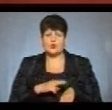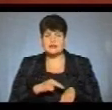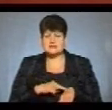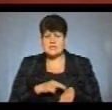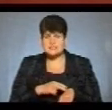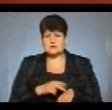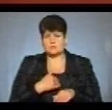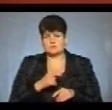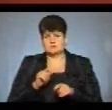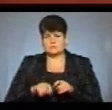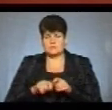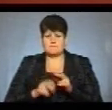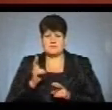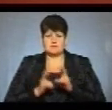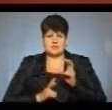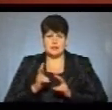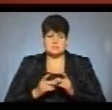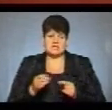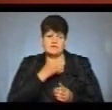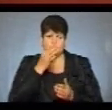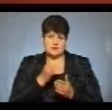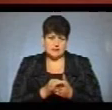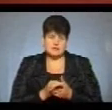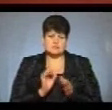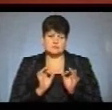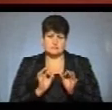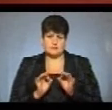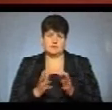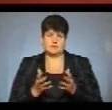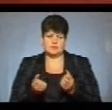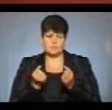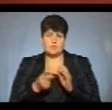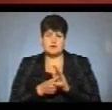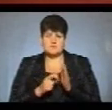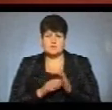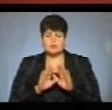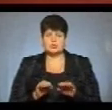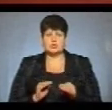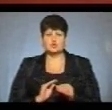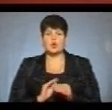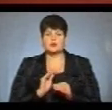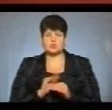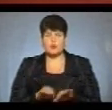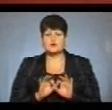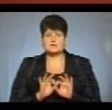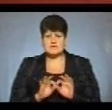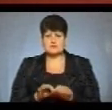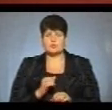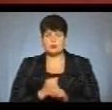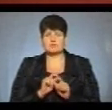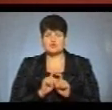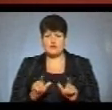ініціюють перевірку підприємств, які відповідають за належне утримання приміщень. І також буде додаткова роз'яснювальна робота у школах,